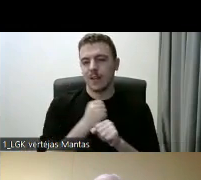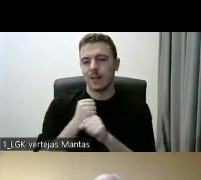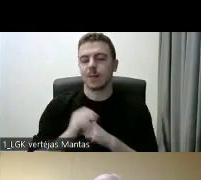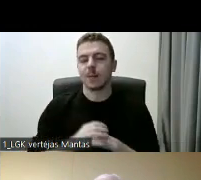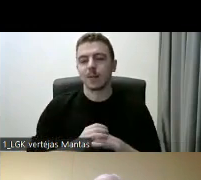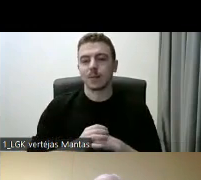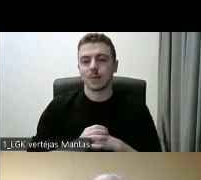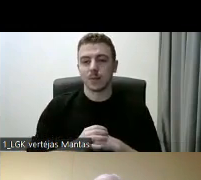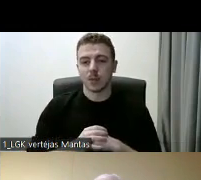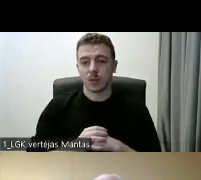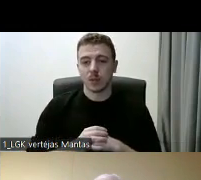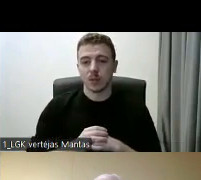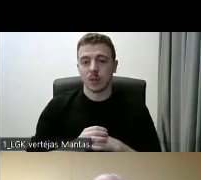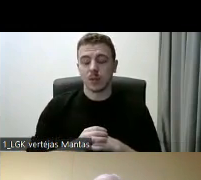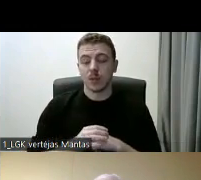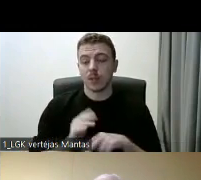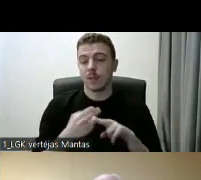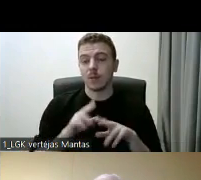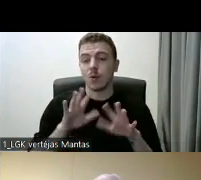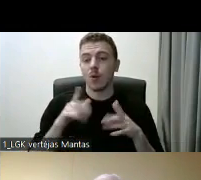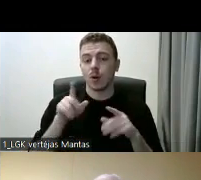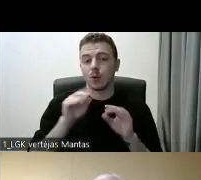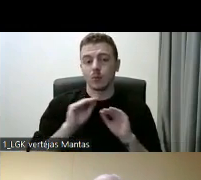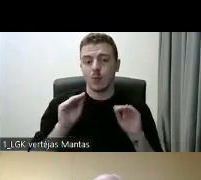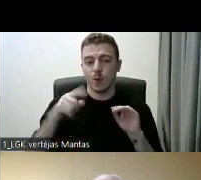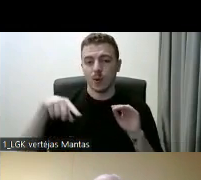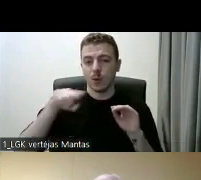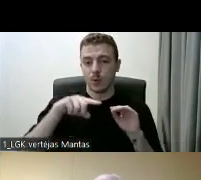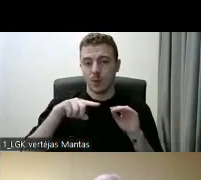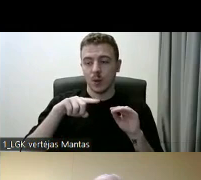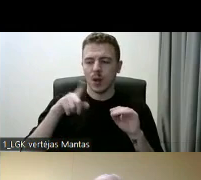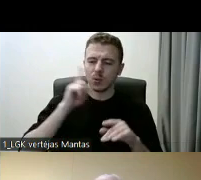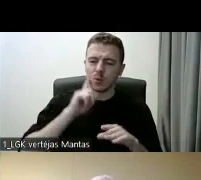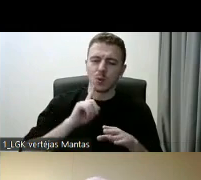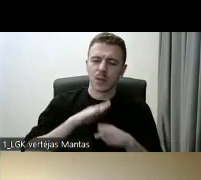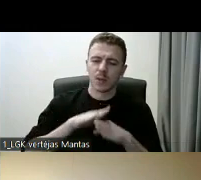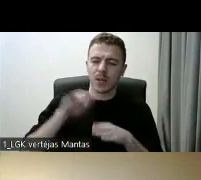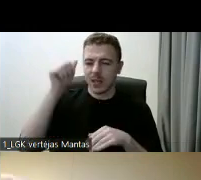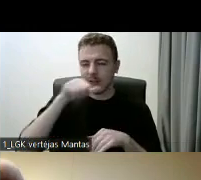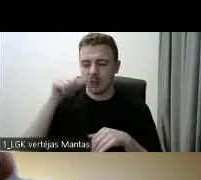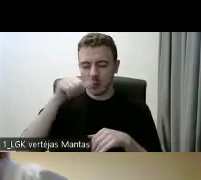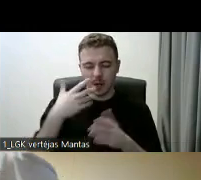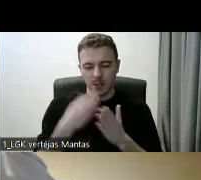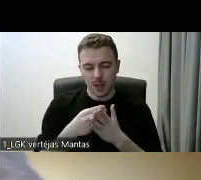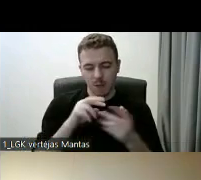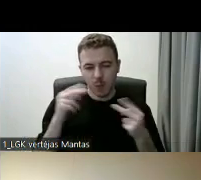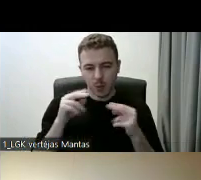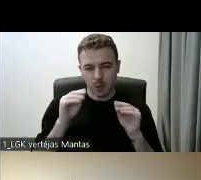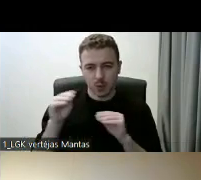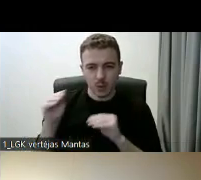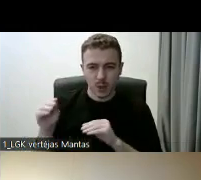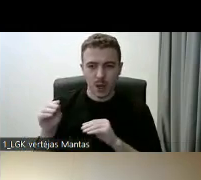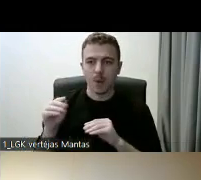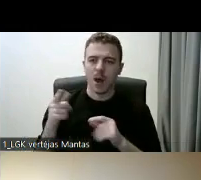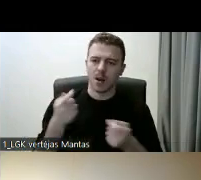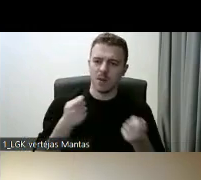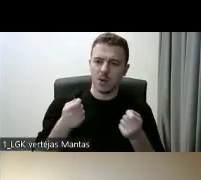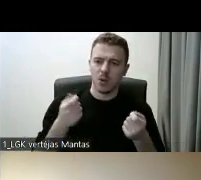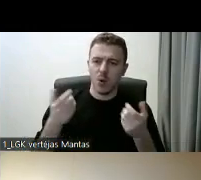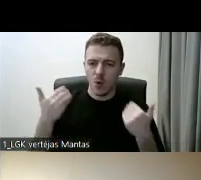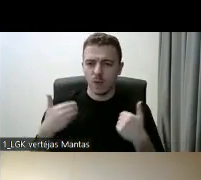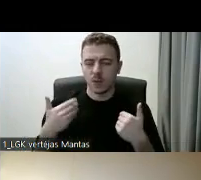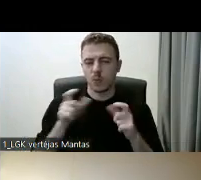jūs esate mokytojai. Ar jūs norite įgyventi kažkokius individualius pokyčius, kaip mokytojas klasė, ar kaip vadovas,